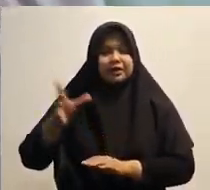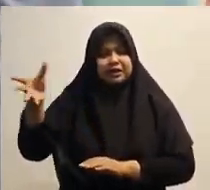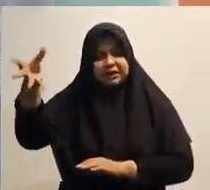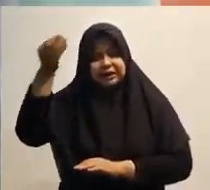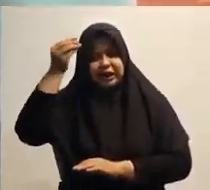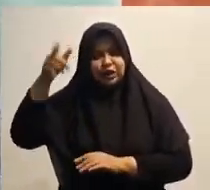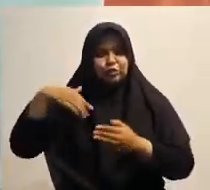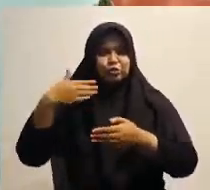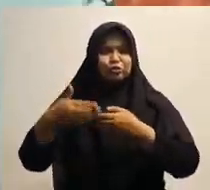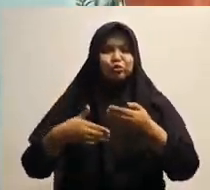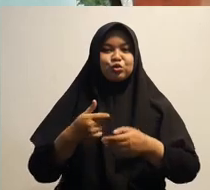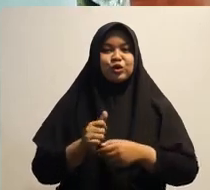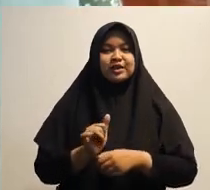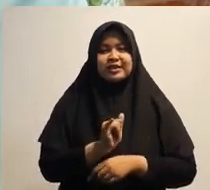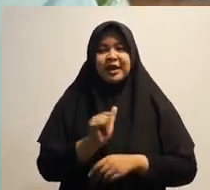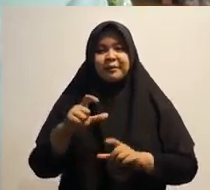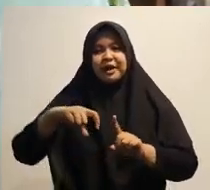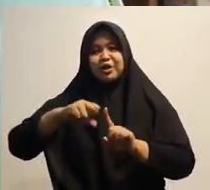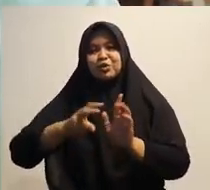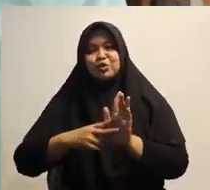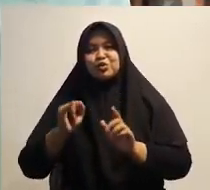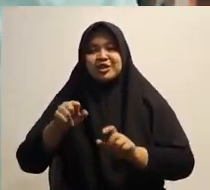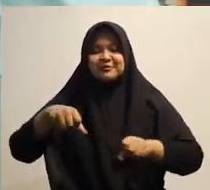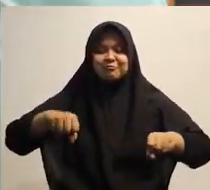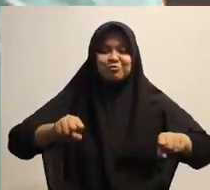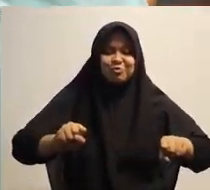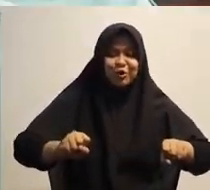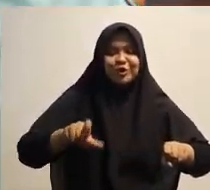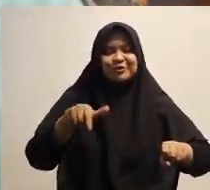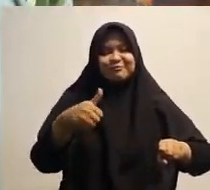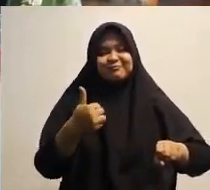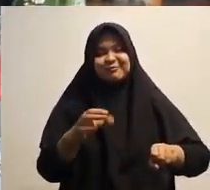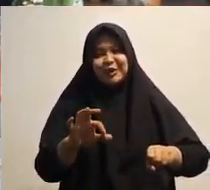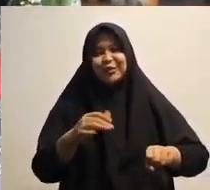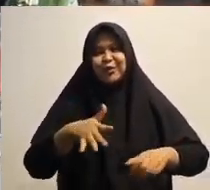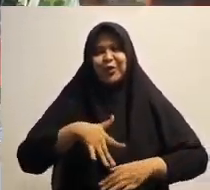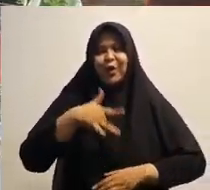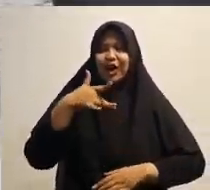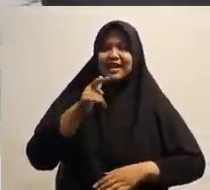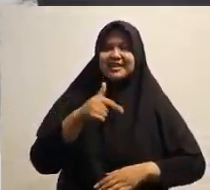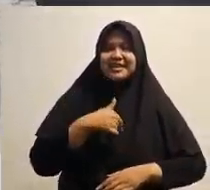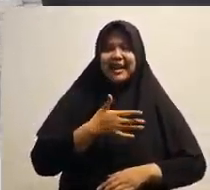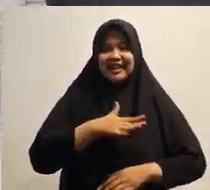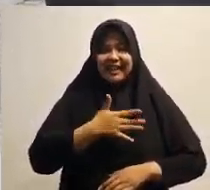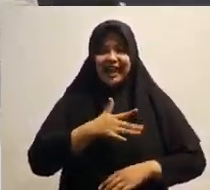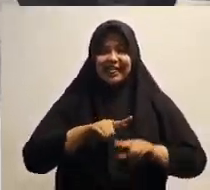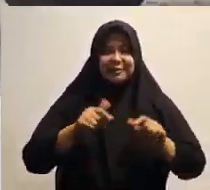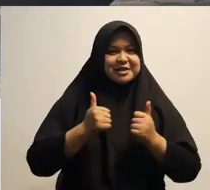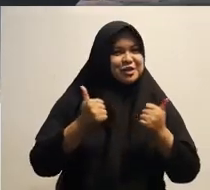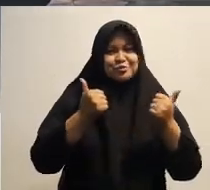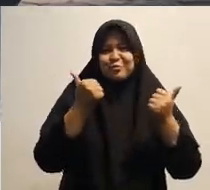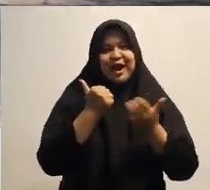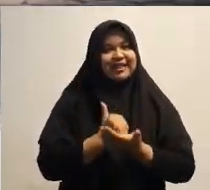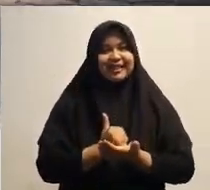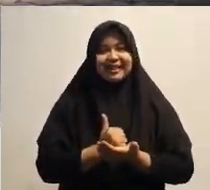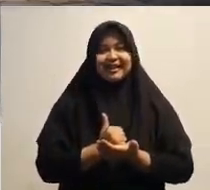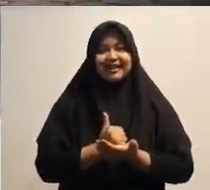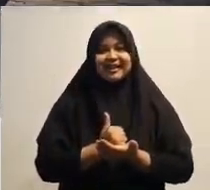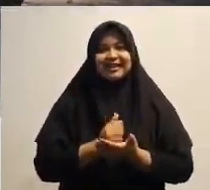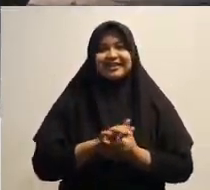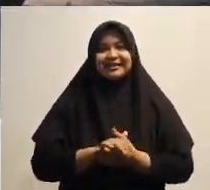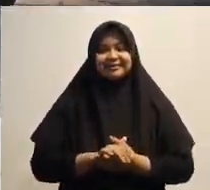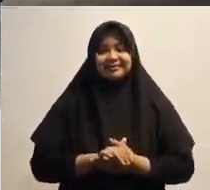Ini adalah pengalaman yang tak terlupakan, boncengan dengan Mbak Kuni dengan motor modifikasinya. Rasanya agak tegang